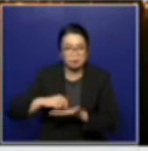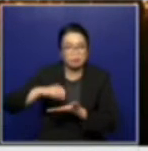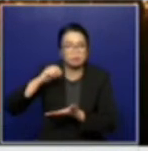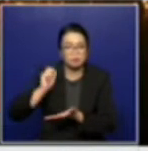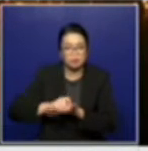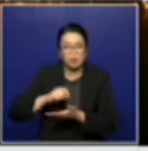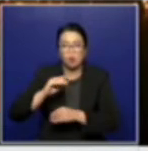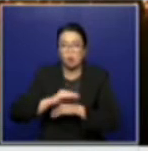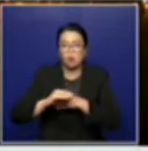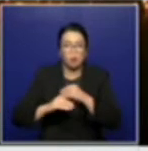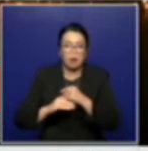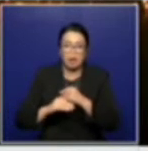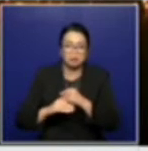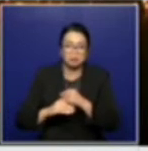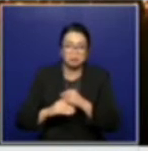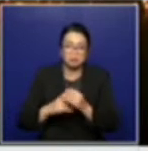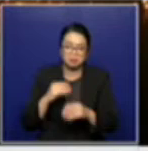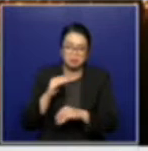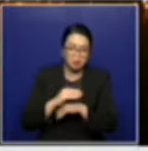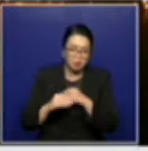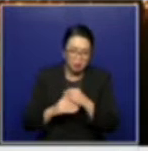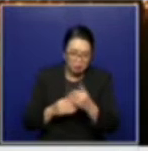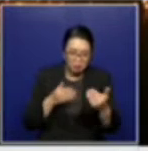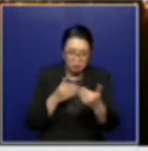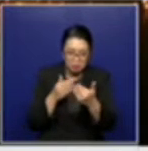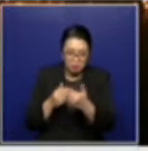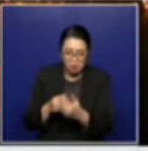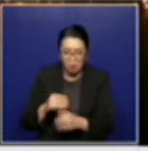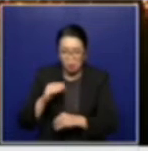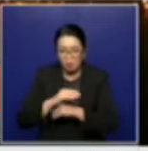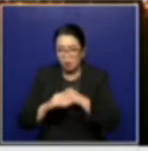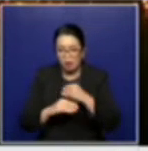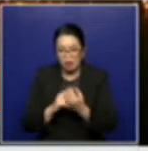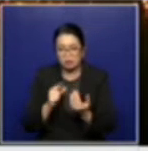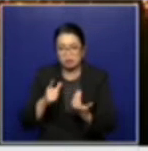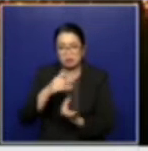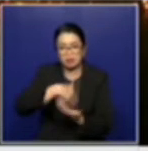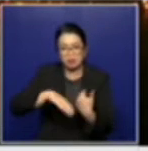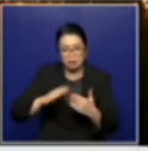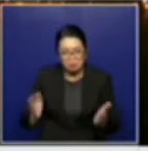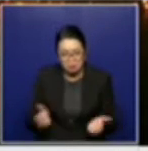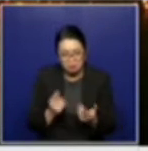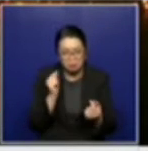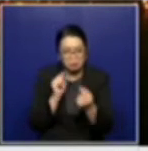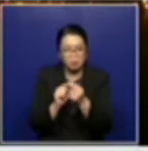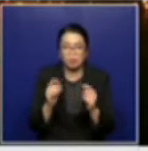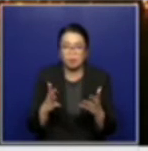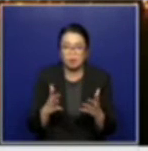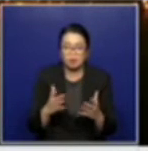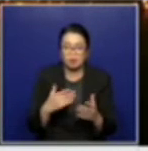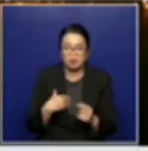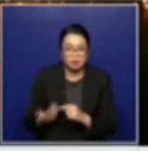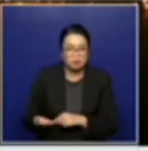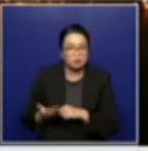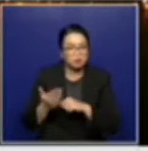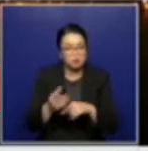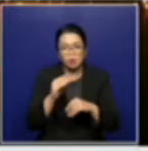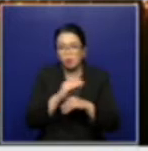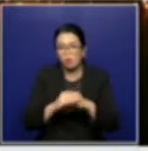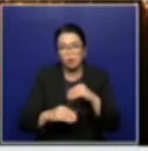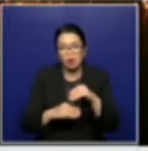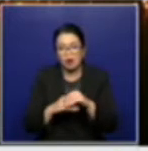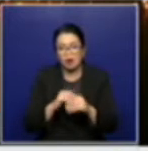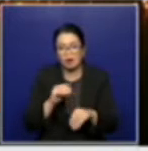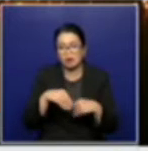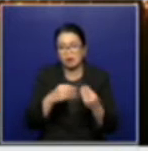การอย่างไม่มีประสิทธิภาพไม่ได้จอดโจทย์การฟื้นฟูเศรษฐกิจอย่างชัดเจนมีการเสนอโครงการเพื่อให้สภาพั